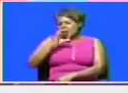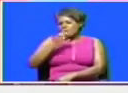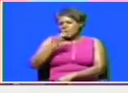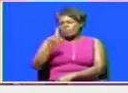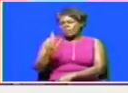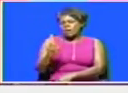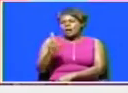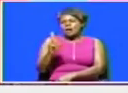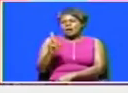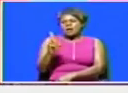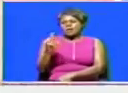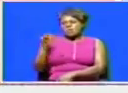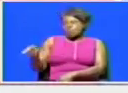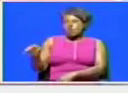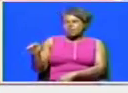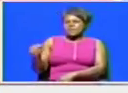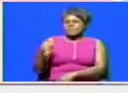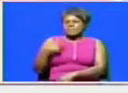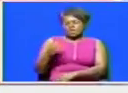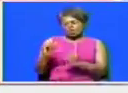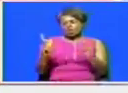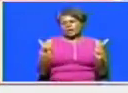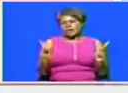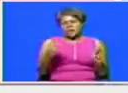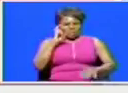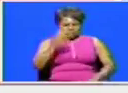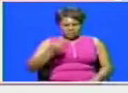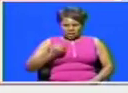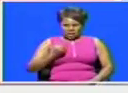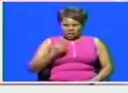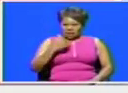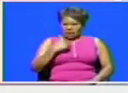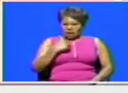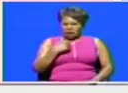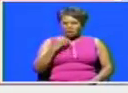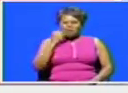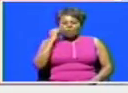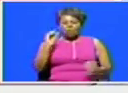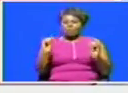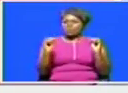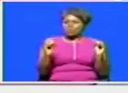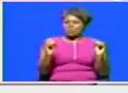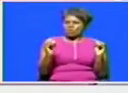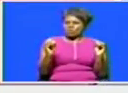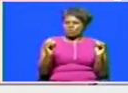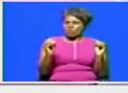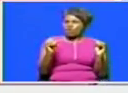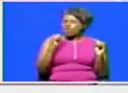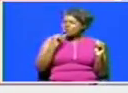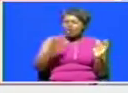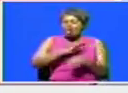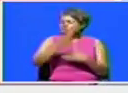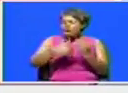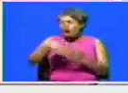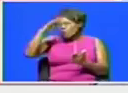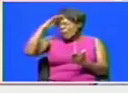moja nikipata mtu akunulie kifika asubuhi nitakuwa niko sawa. Mimi nishaona msana ameniambia hana mali pa kwenda, hana mali pa kuishi. Kwa hivyo usione kila mtu amepambika pale kwenye